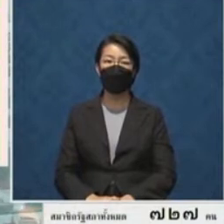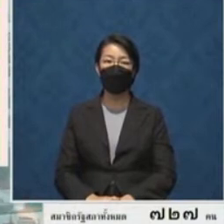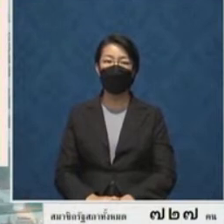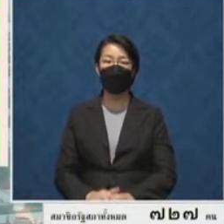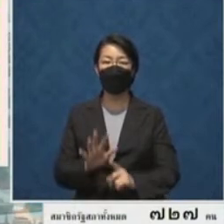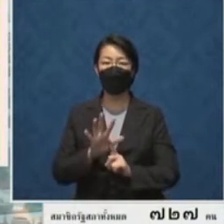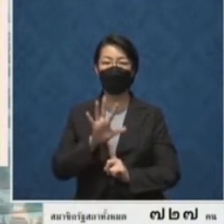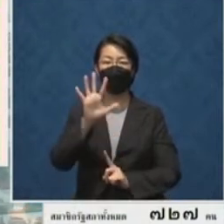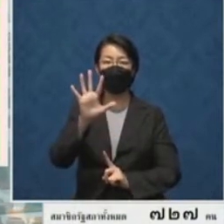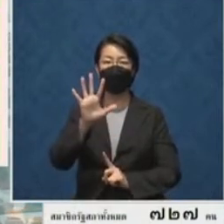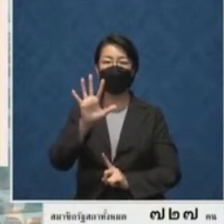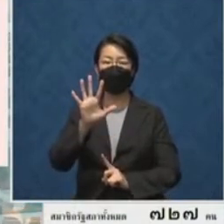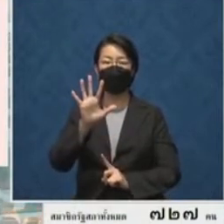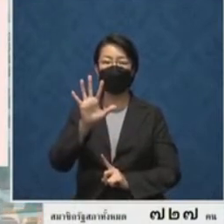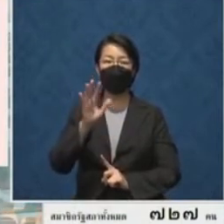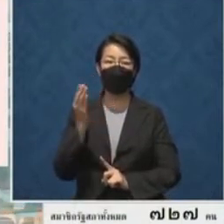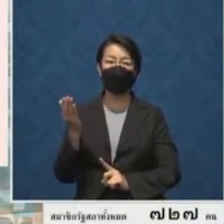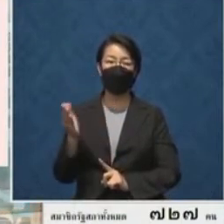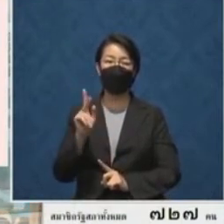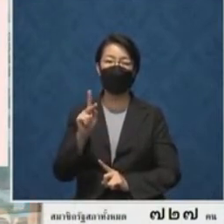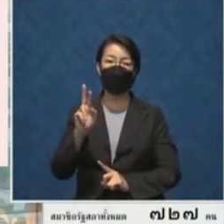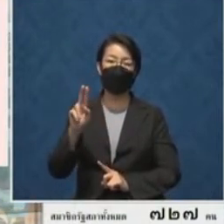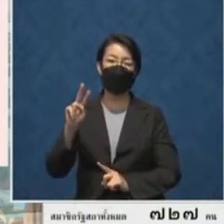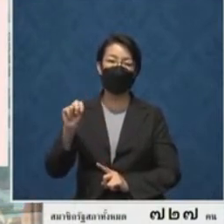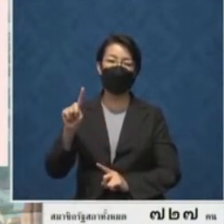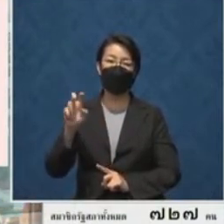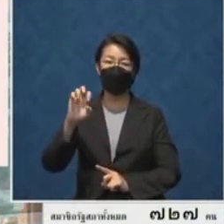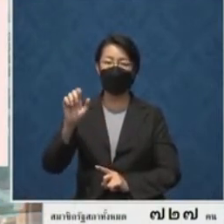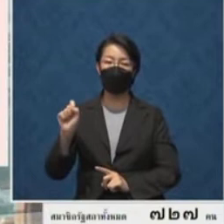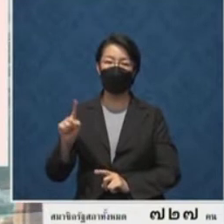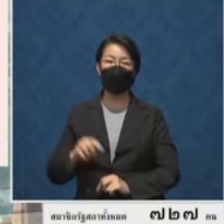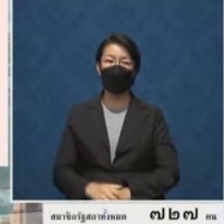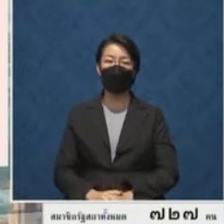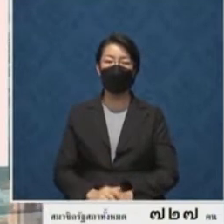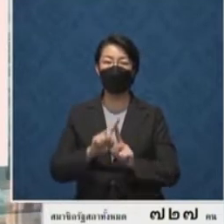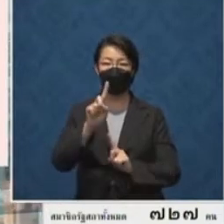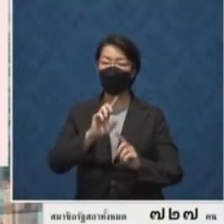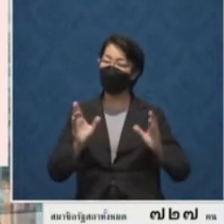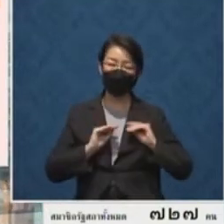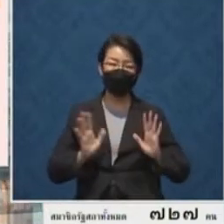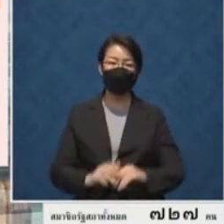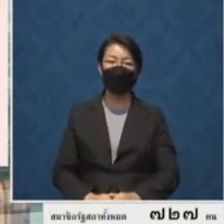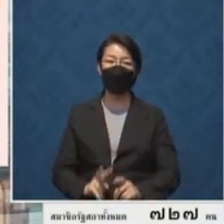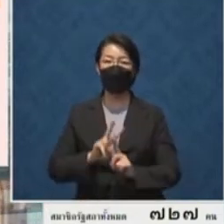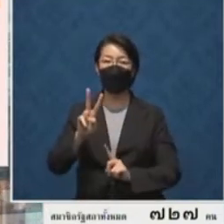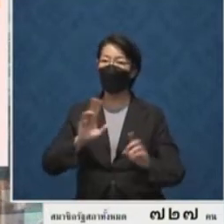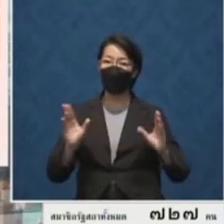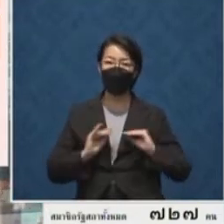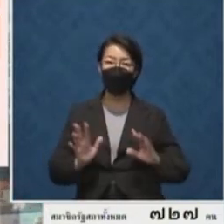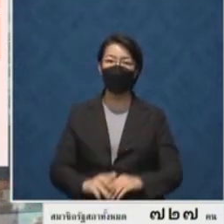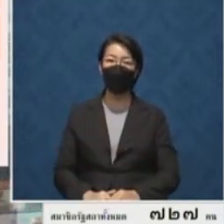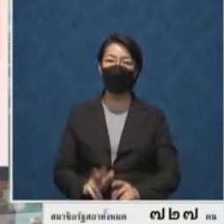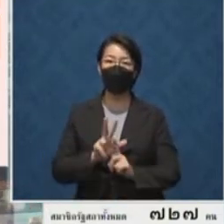5นางกรณิตงามสุคนรัตนา 1ไม่รับหลักการ2ไม่รับหลัก